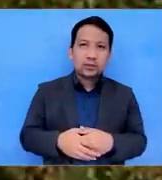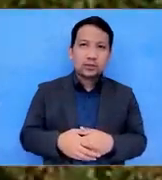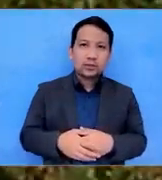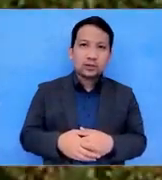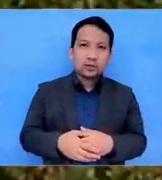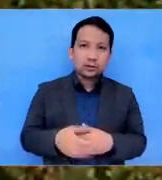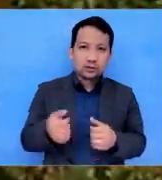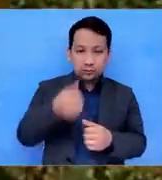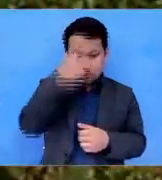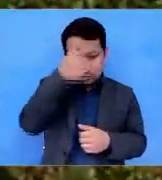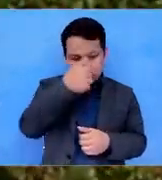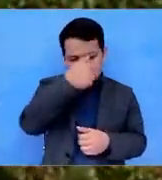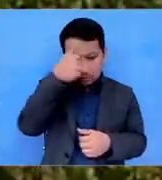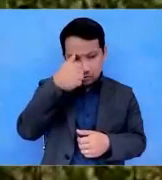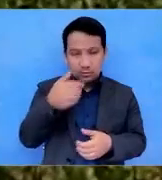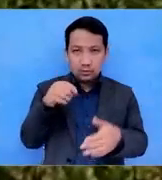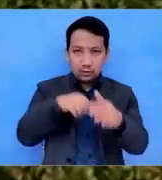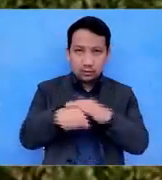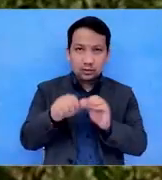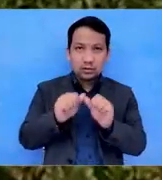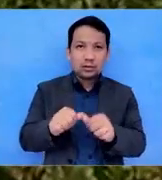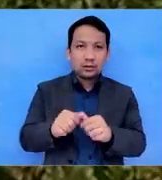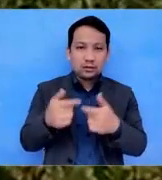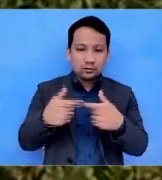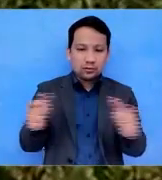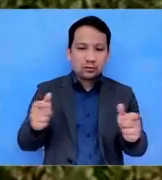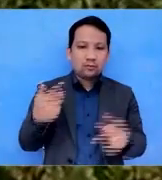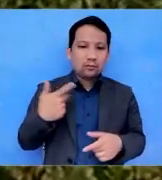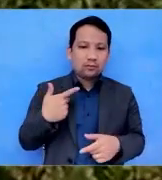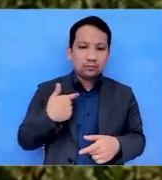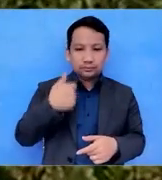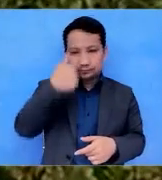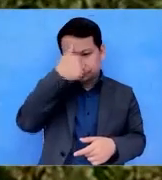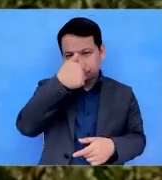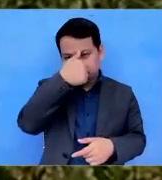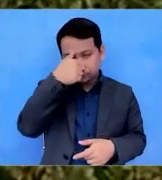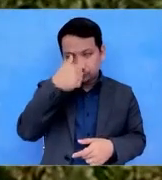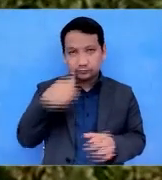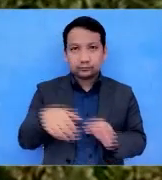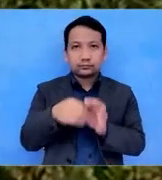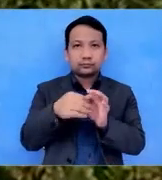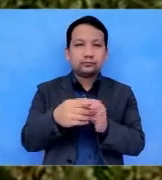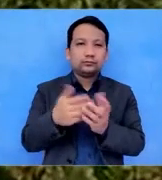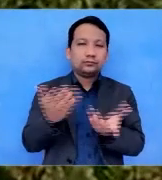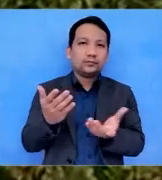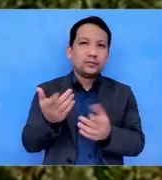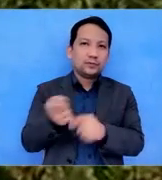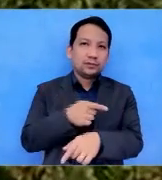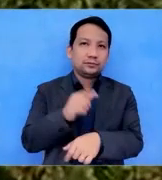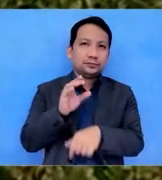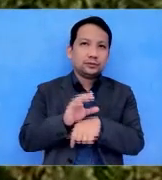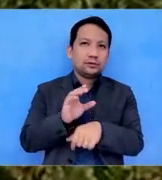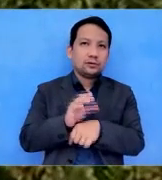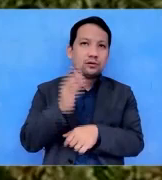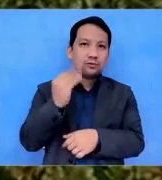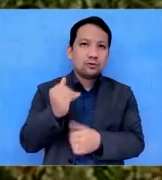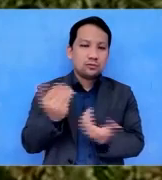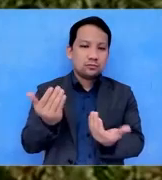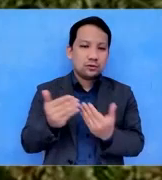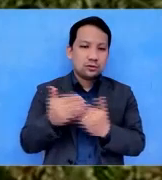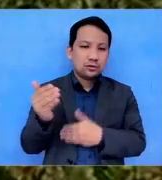sa inyong noo. Pagpasok pa lang mula sa entrada, may mga nakabantay na mga kawani ng simbahan. Alam mo, Jess, maliban